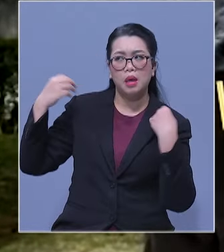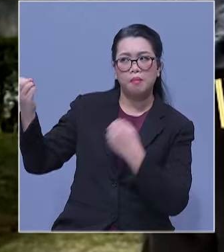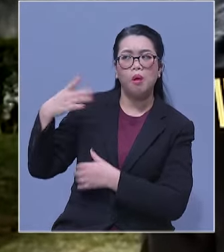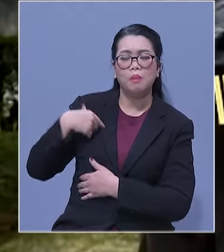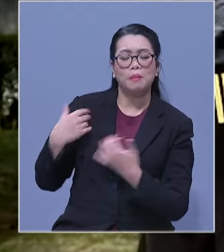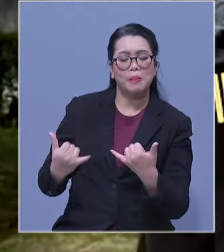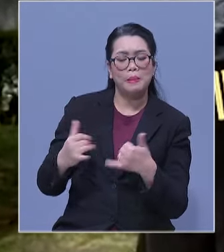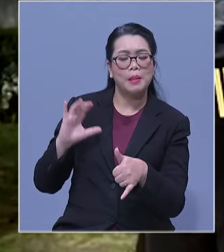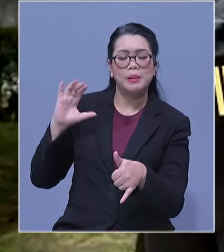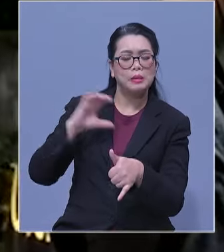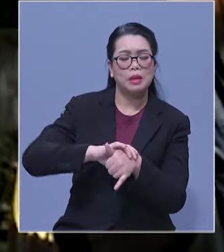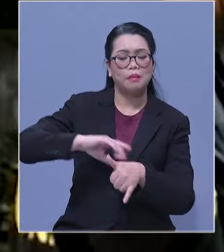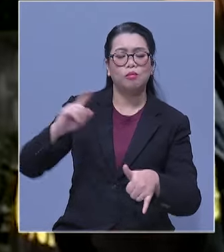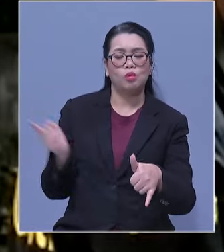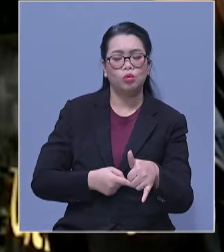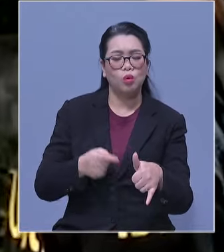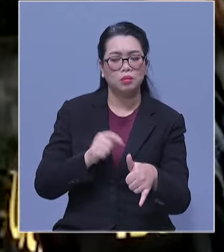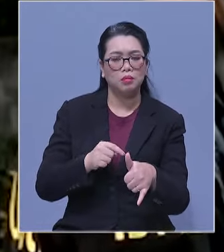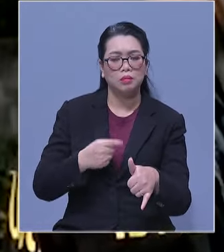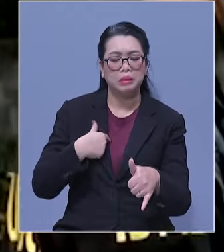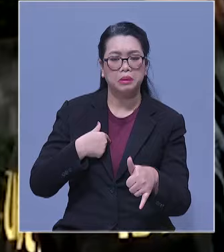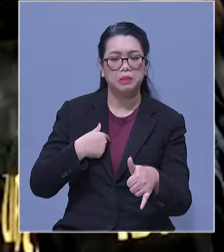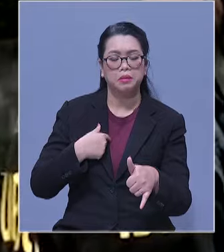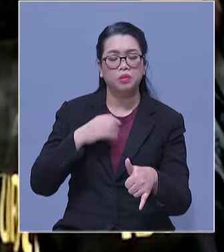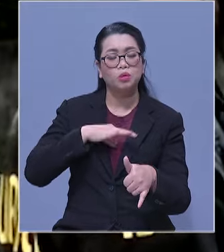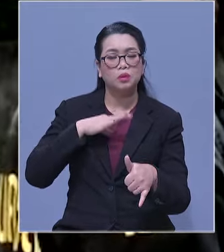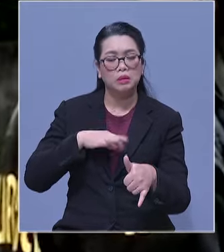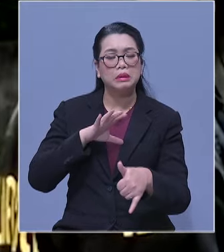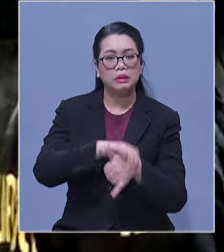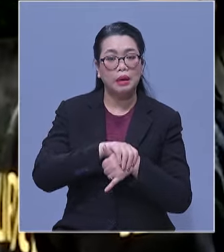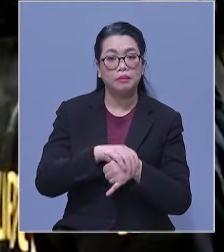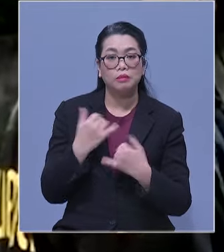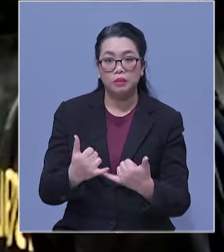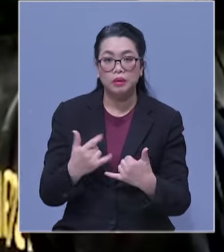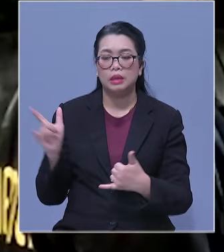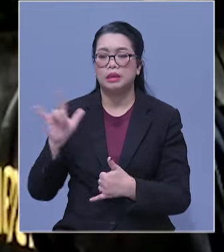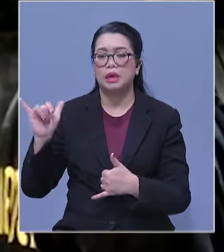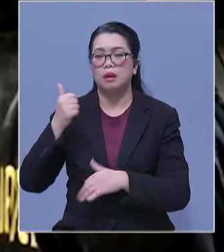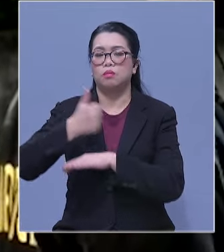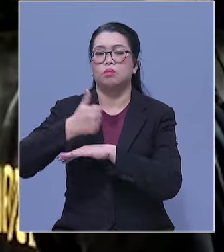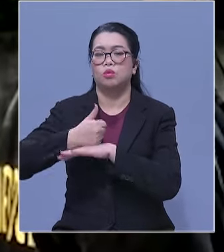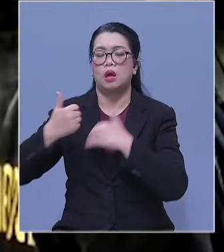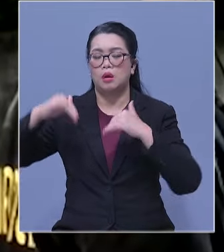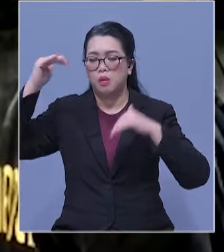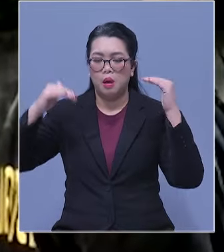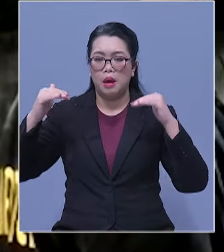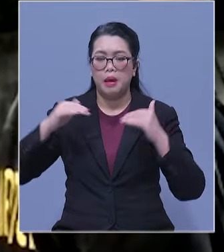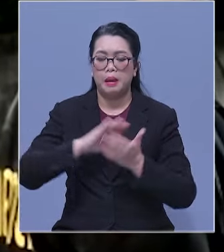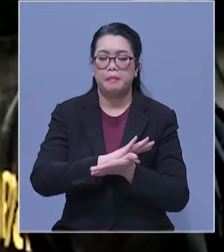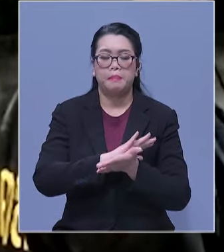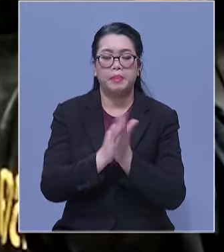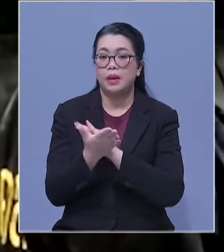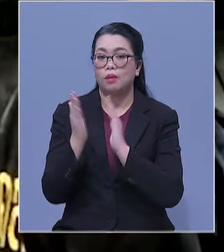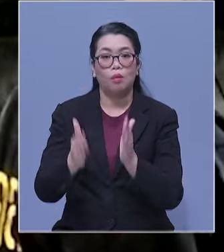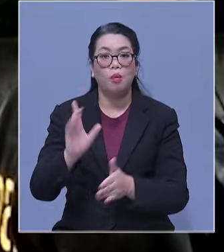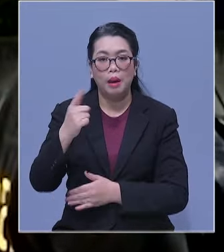อกว่าวันนี้เดี๋ยวจะถูกลงโทษจากคดีความที่เคยก่อไว้นะแต่ถ้าถูกจับวันนี้จะมีญาติผู้ใหญ่มาช่วยเหลือแล้วก็จะเปลี่ยนเป็นคนใหม่ได้เลย